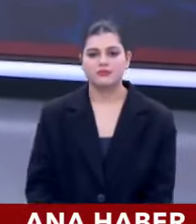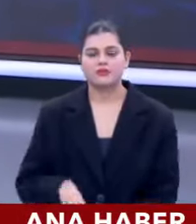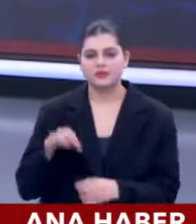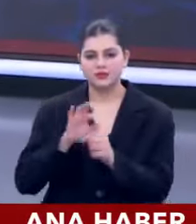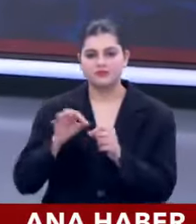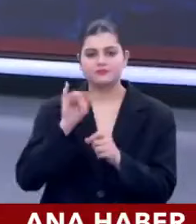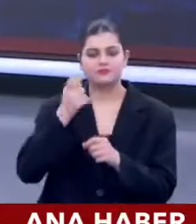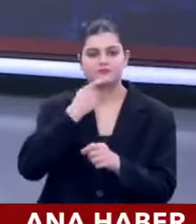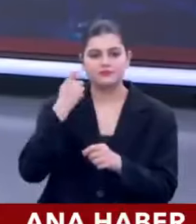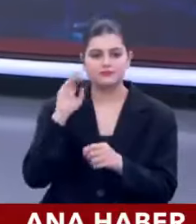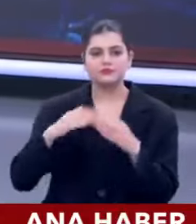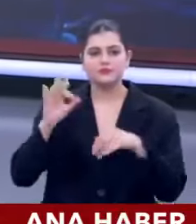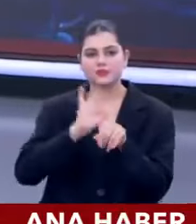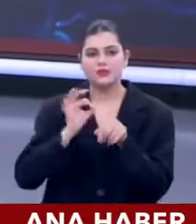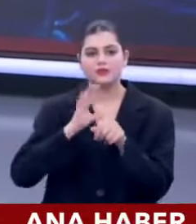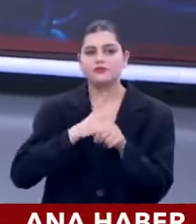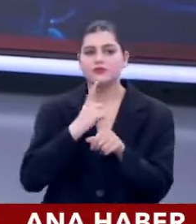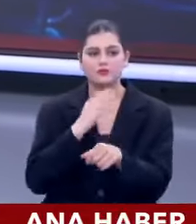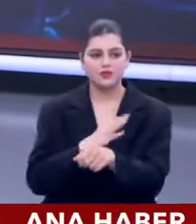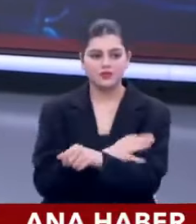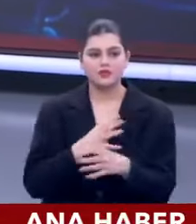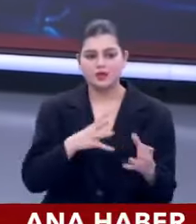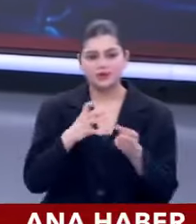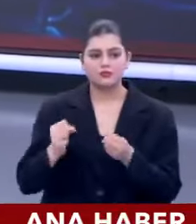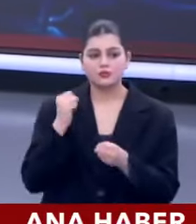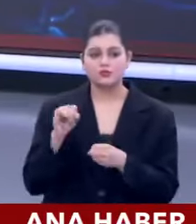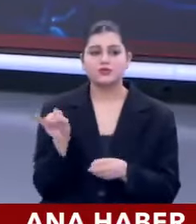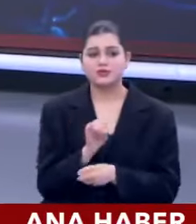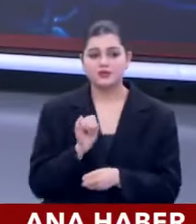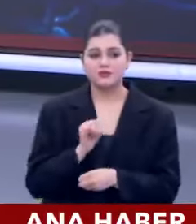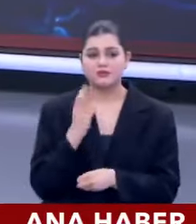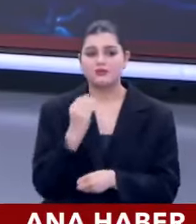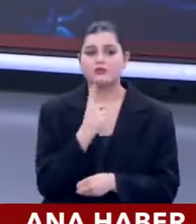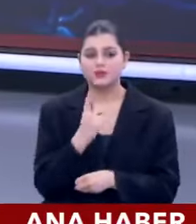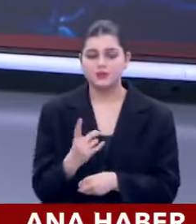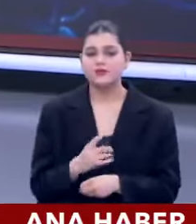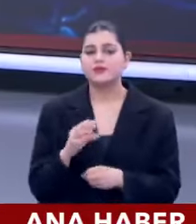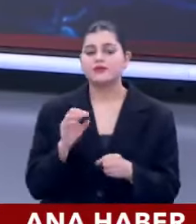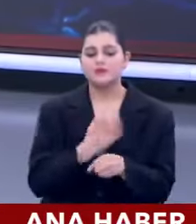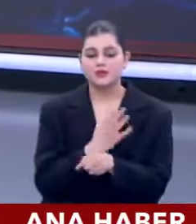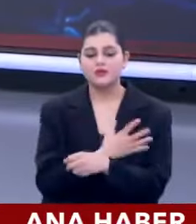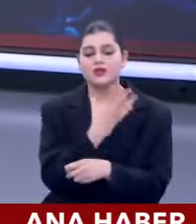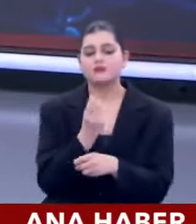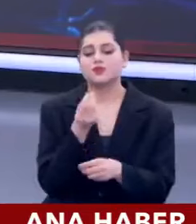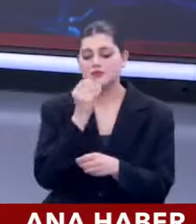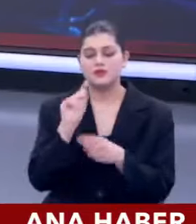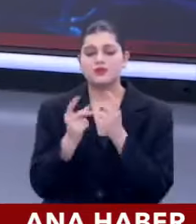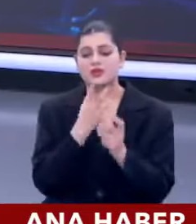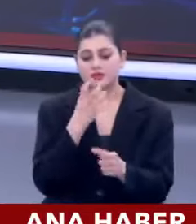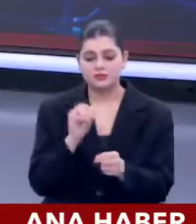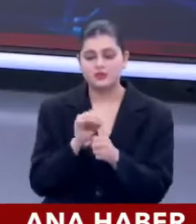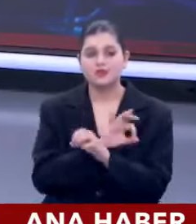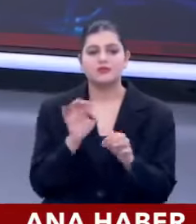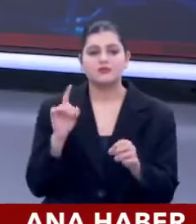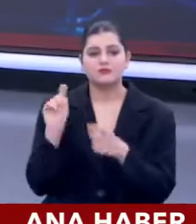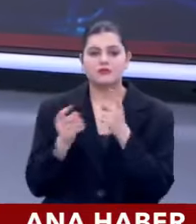ekonomi kötüydü yüksek bir enflasyon vardı vatandaşın Alım gücü zayıf olunca vatandaşın alamadığı gıdaları alabilmesi